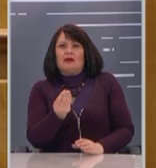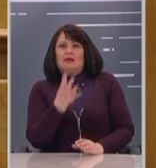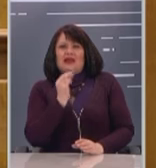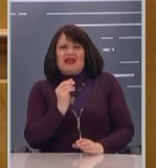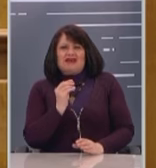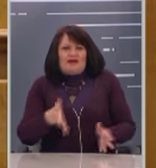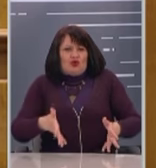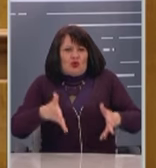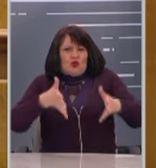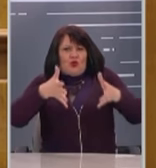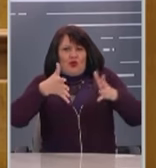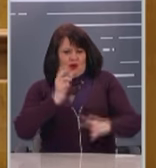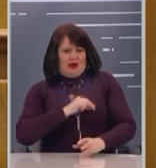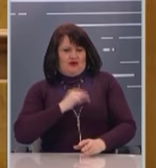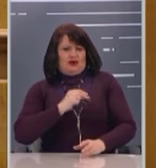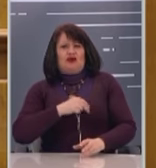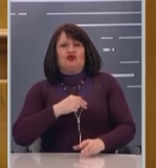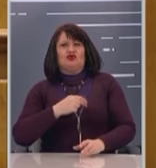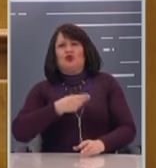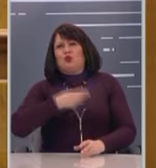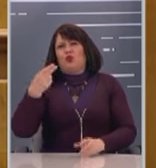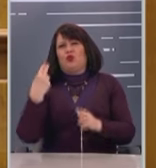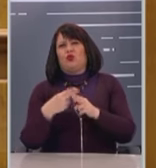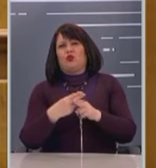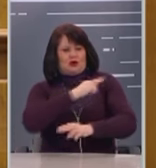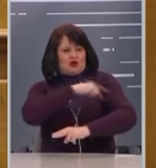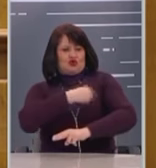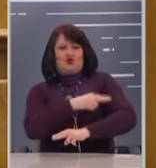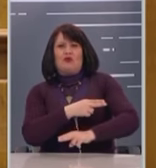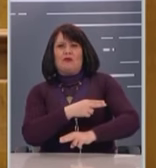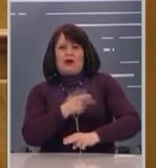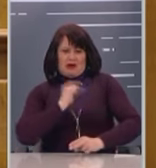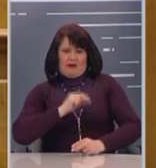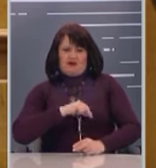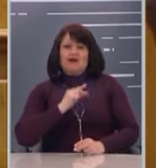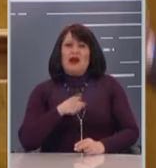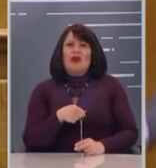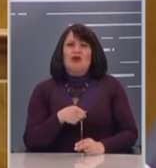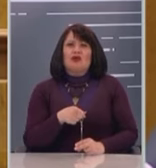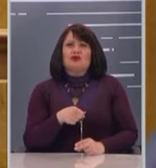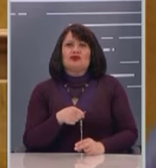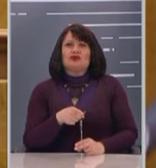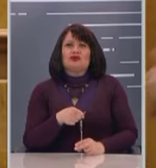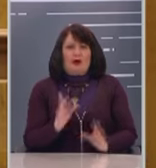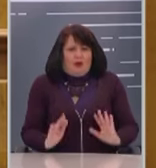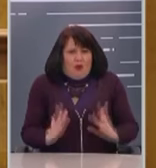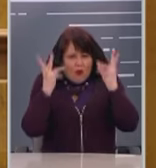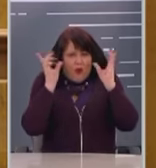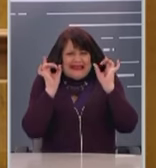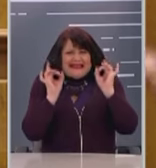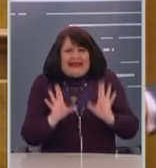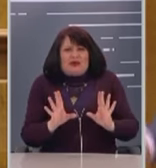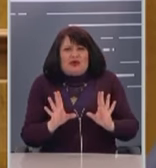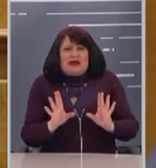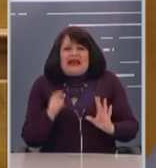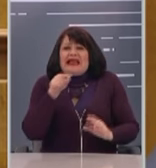κέρδους, ένα από τα καλύτερα νοσοκομεία της χώρας. Θα μπορούσε να έχει συμβεί αυτό και να μην ξεσηκωθούν και οι πέτρες. Εσείς σημαίνω με Ευρωπαίοι,